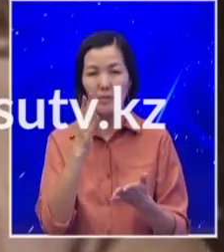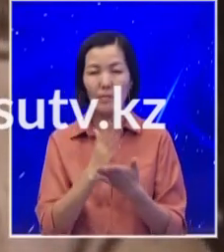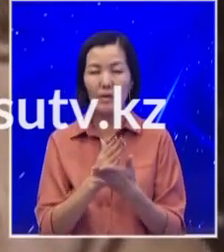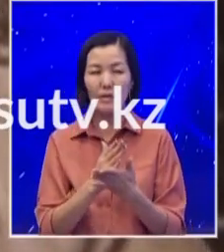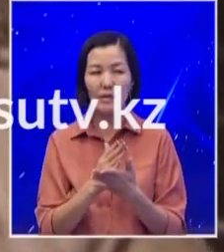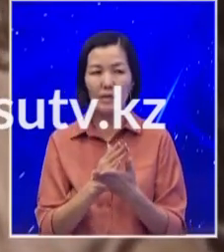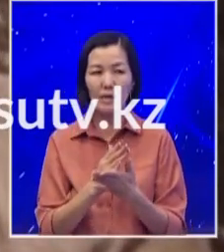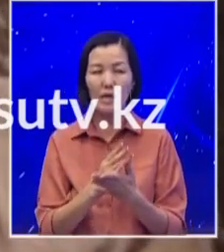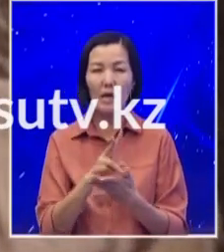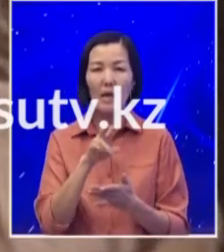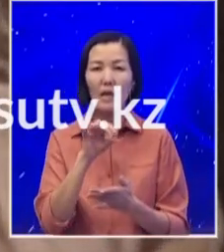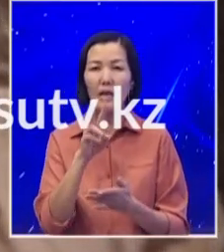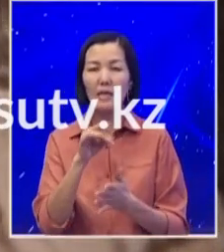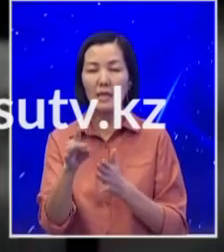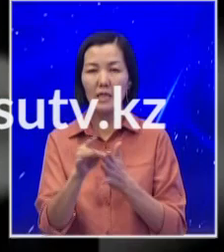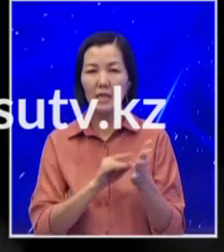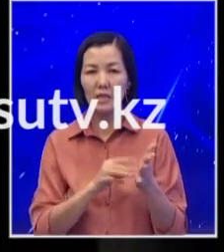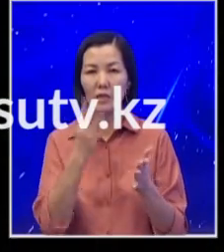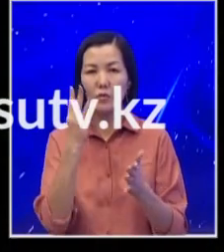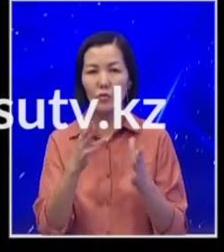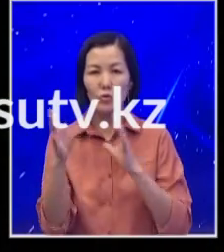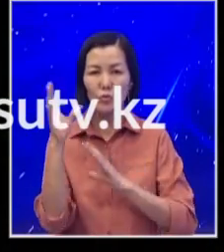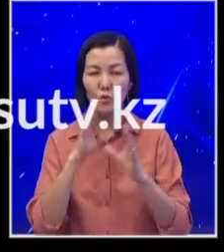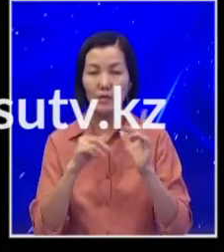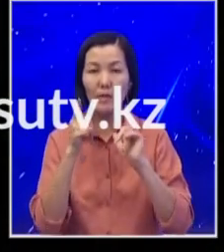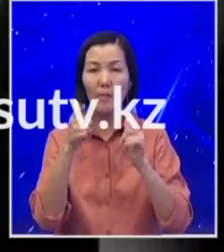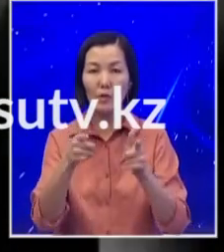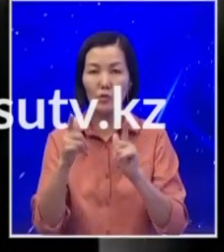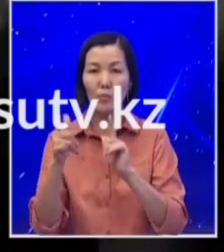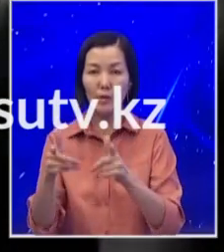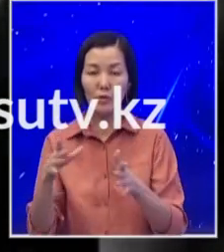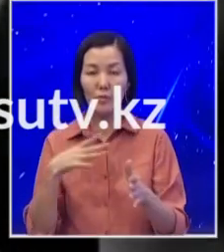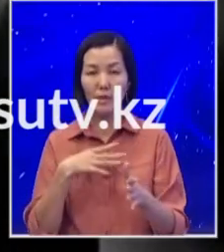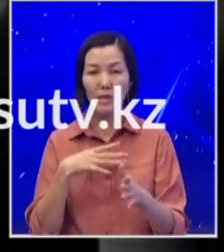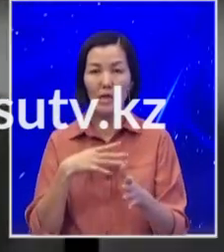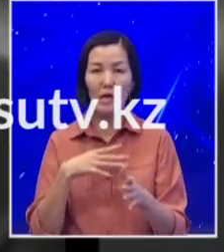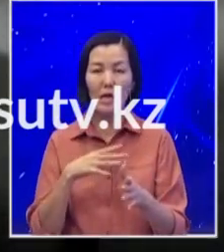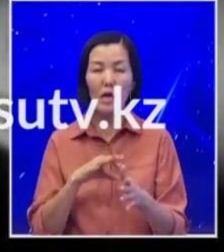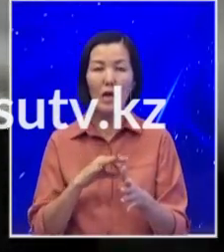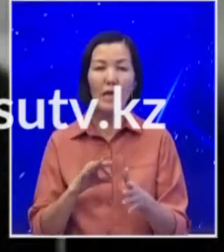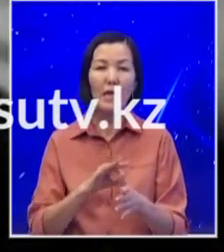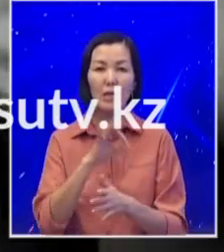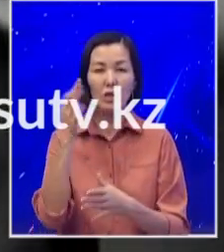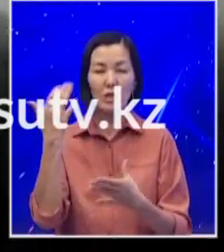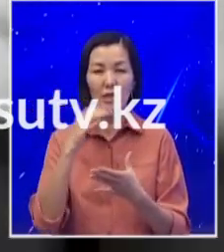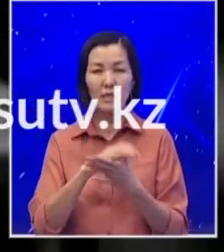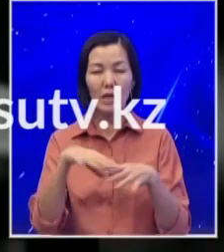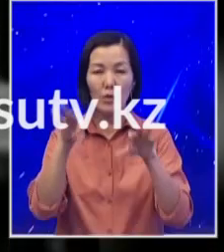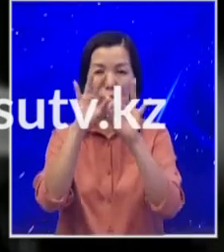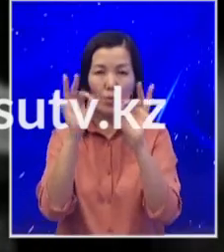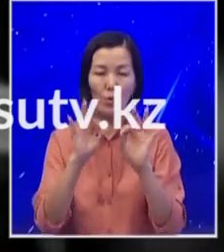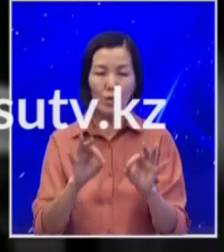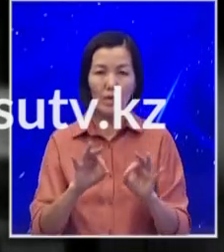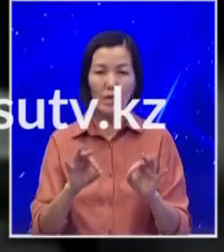Хаханұлы Ленинградта бір уақытта үш институтқа түскен. Сөйтіп ол шығыстану, археология, өнер мамандықтарын